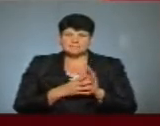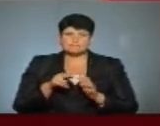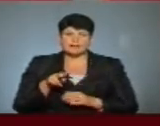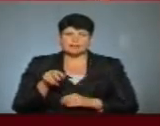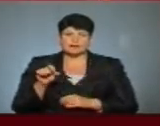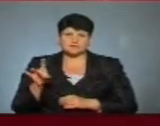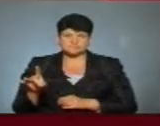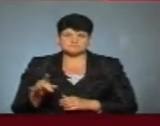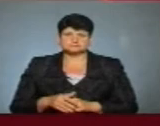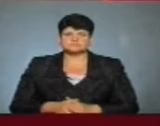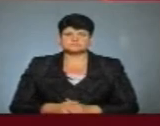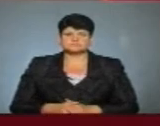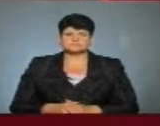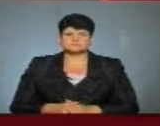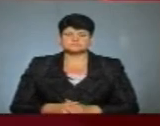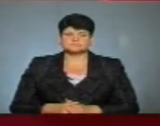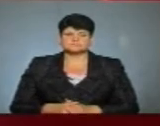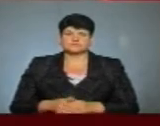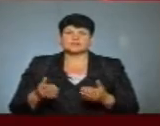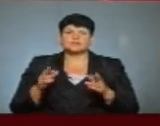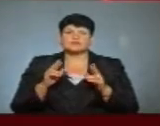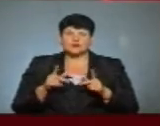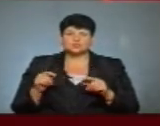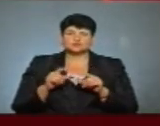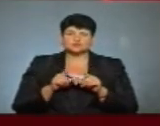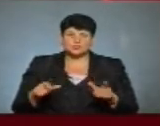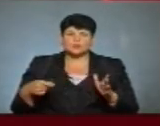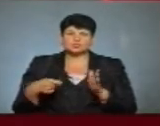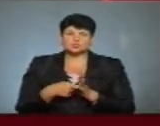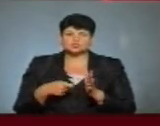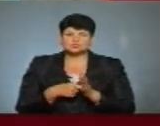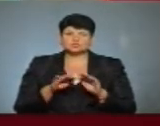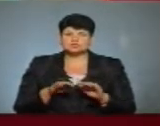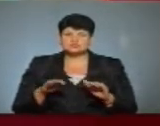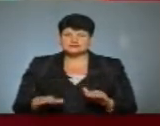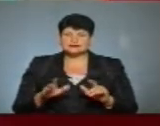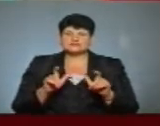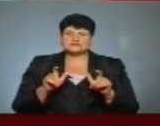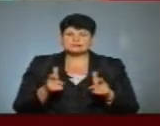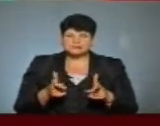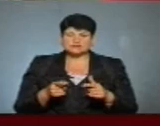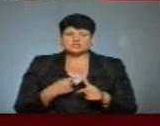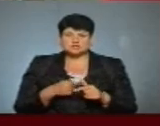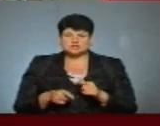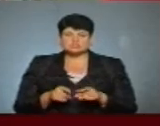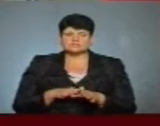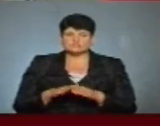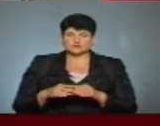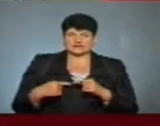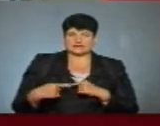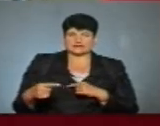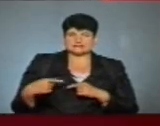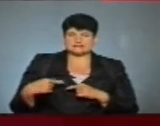ПЛР. Як у школах годують дітей під час карантину? Чи дотримуються школярі дистанції під час обіду? Та